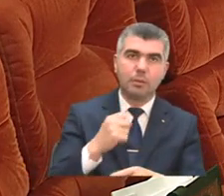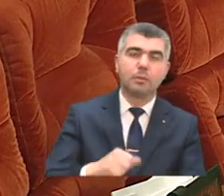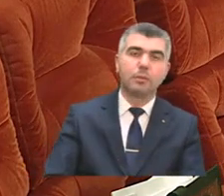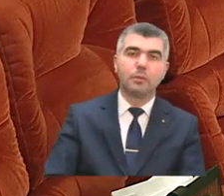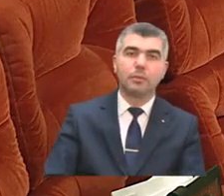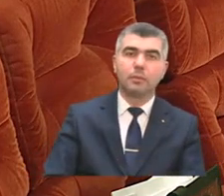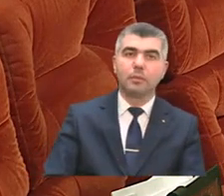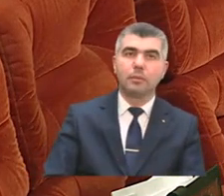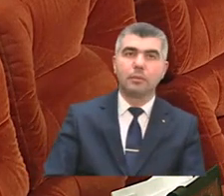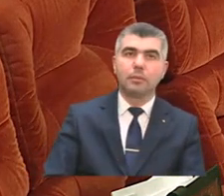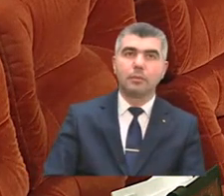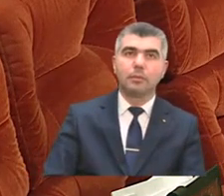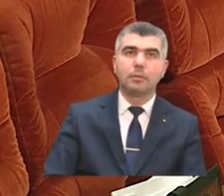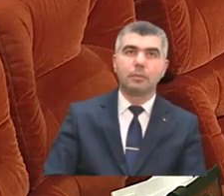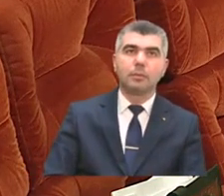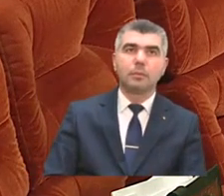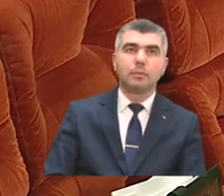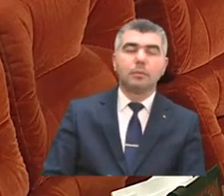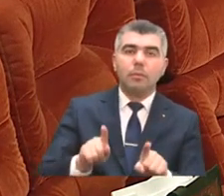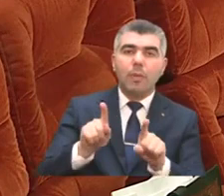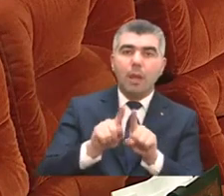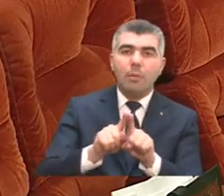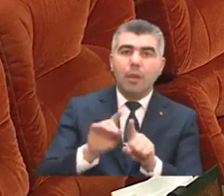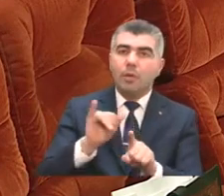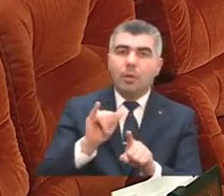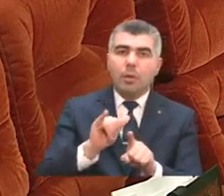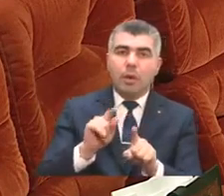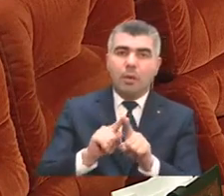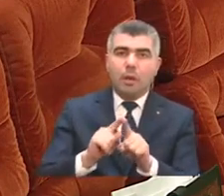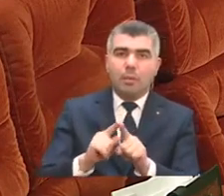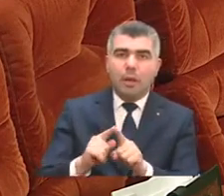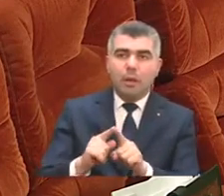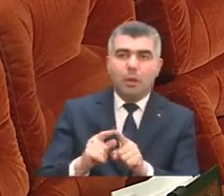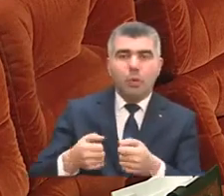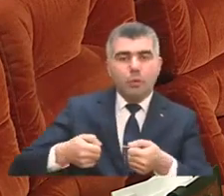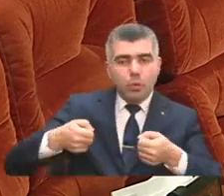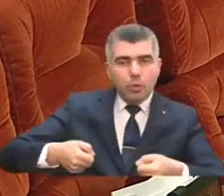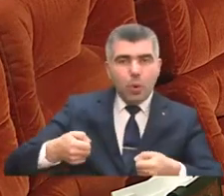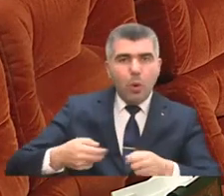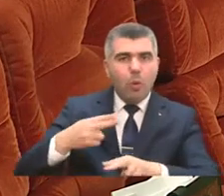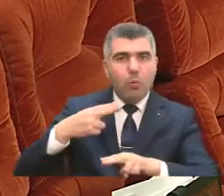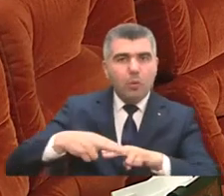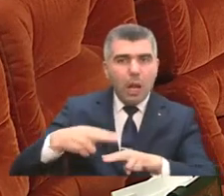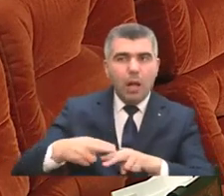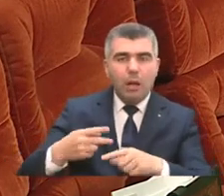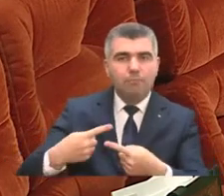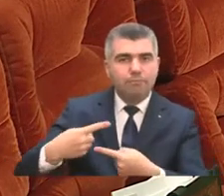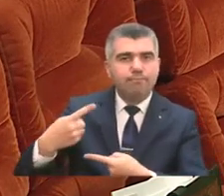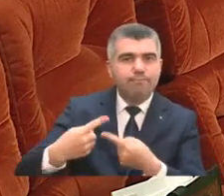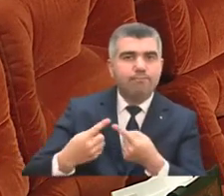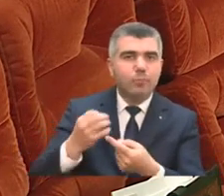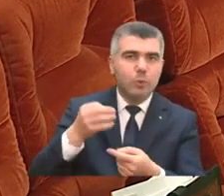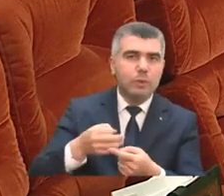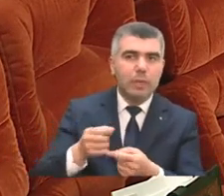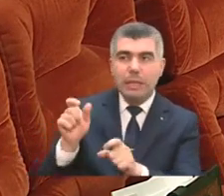قلتو معمولة باش تنقل البضائع، ما معمولاش باش تنقل الأشخاص.